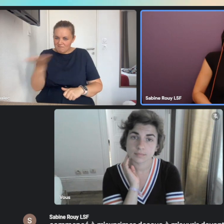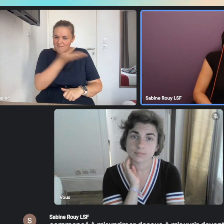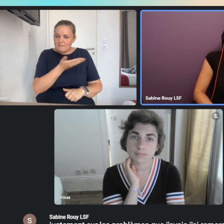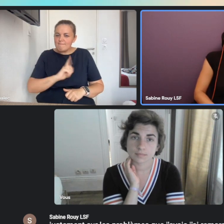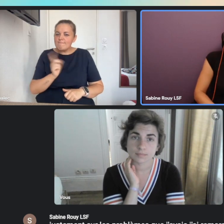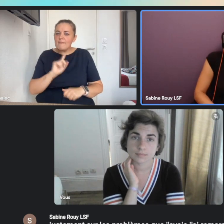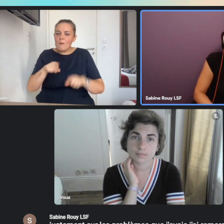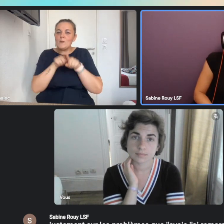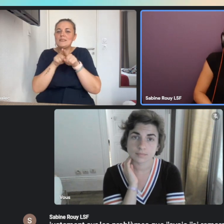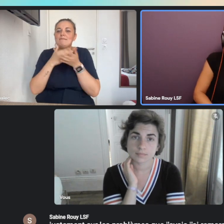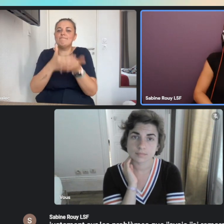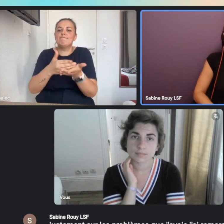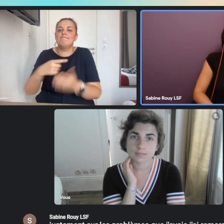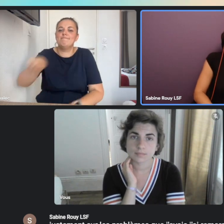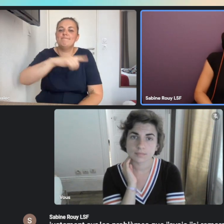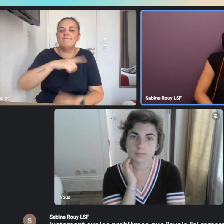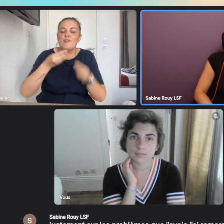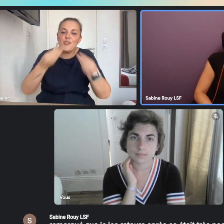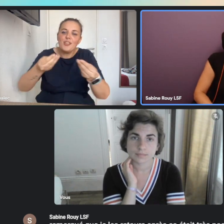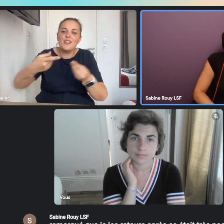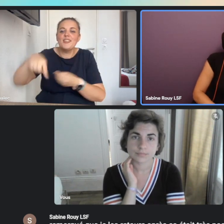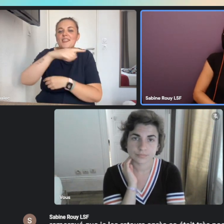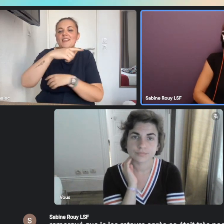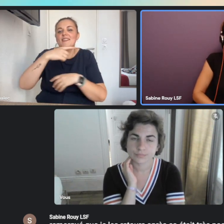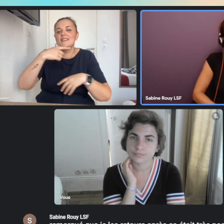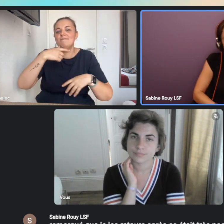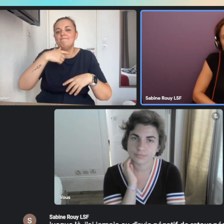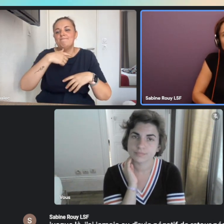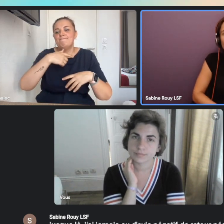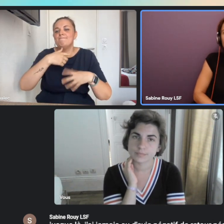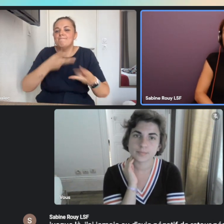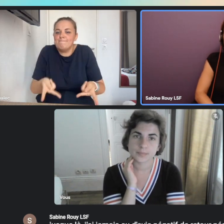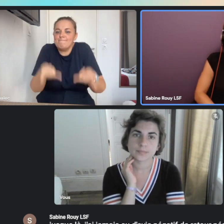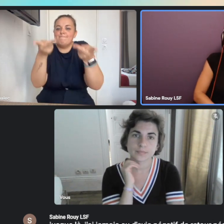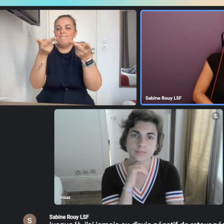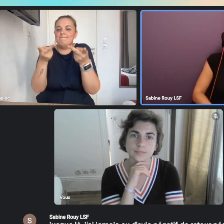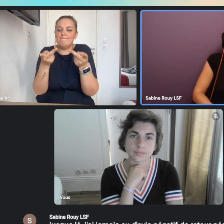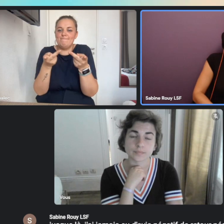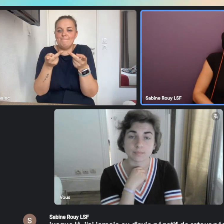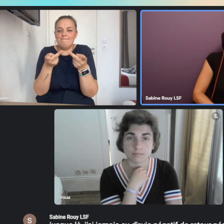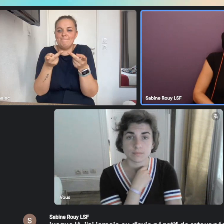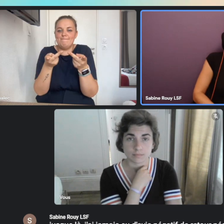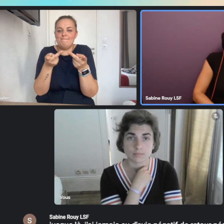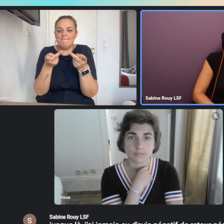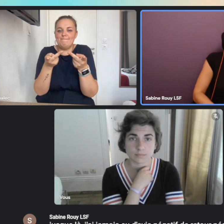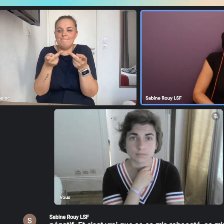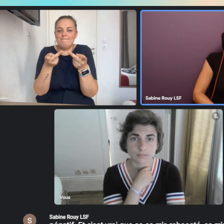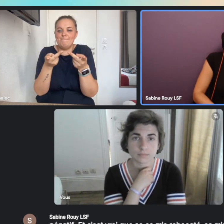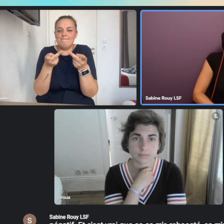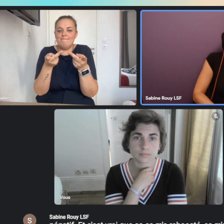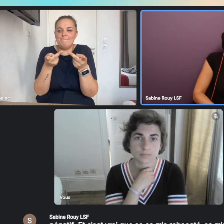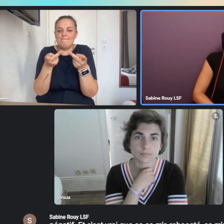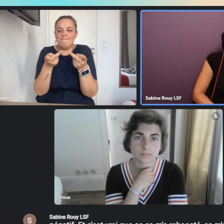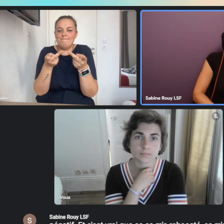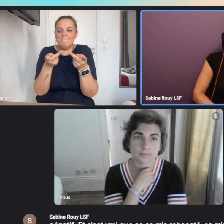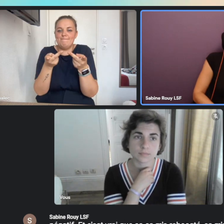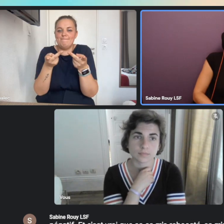Alors heureusement que j'avais cette confiance-là, il y en a qui ne l'ont pas et c'est vrai que je pense que c'était important de le partager, pour justement valoriser les